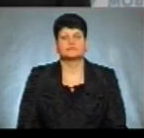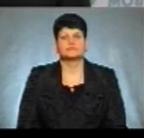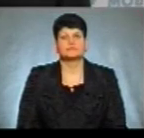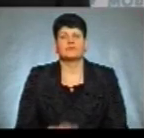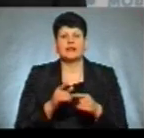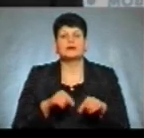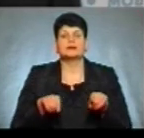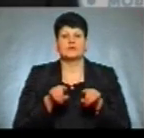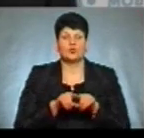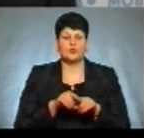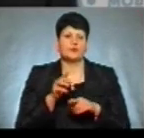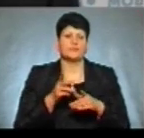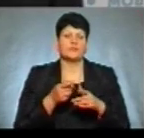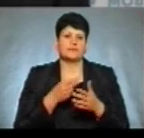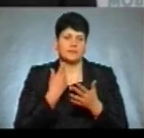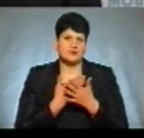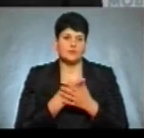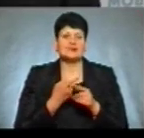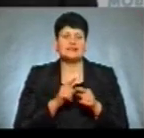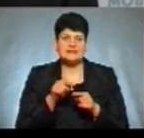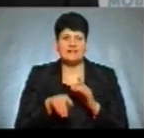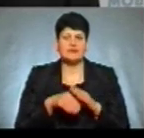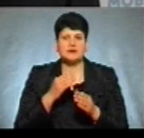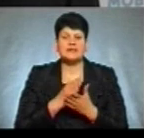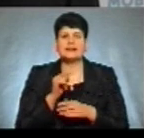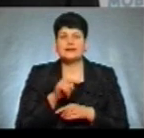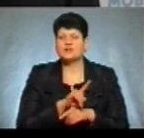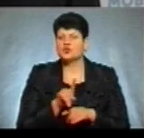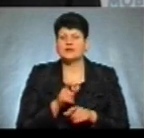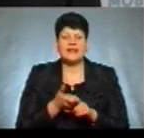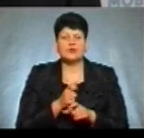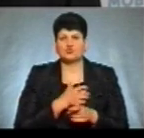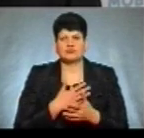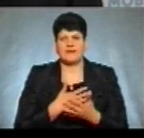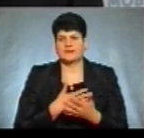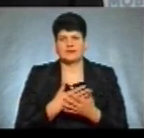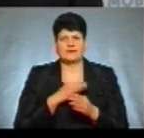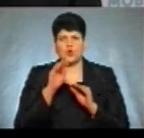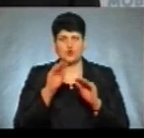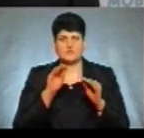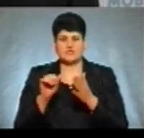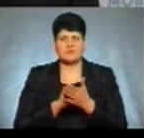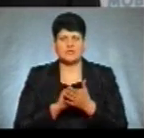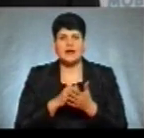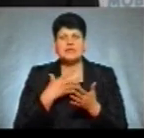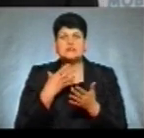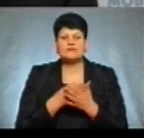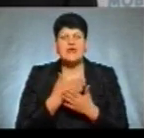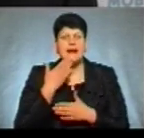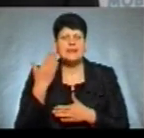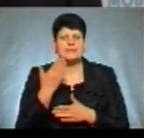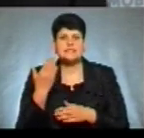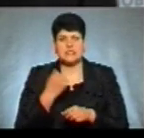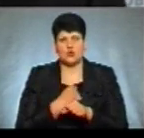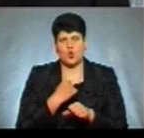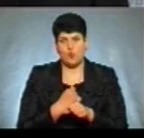Такою помітною ознакою цьогорічних виборів є те, що не дуже активно розміщують матеріали своєї агітаційної